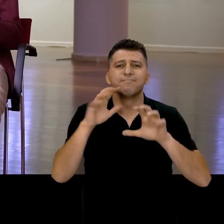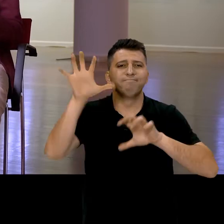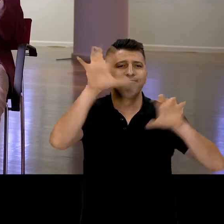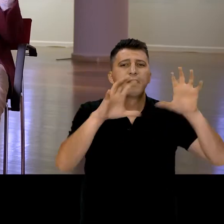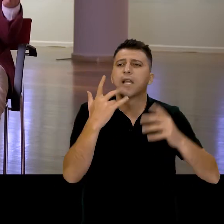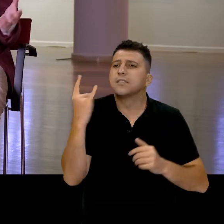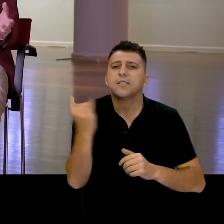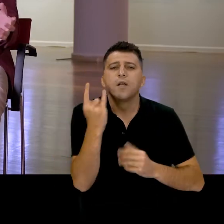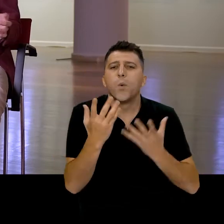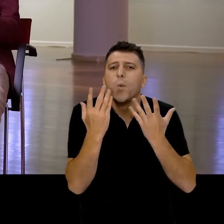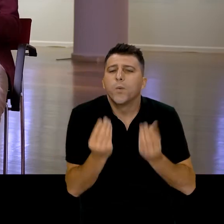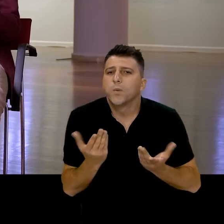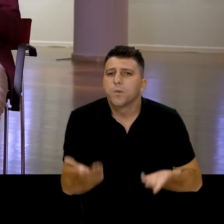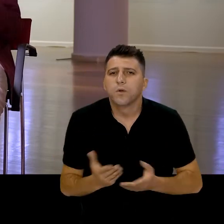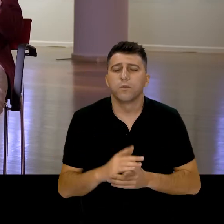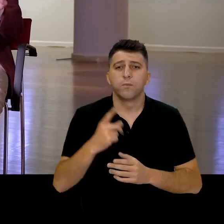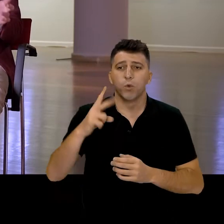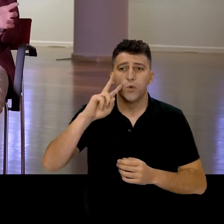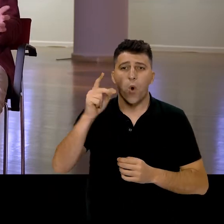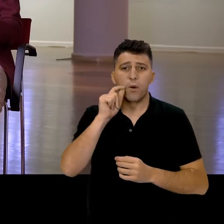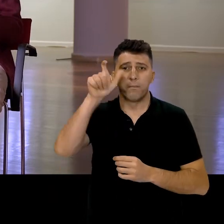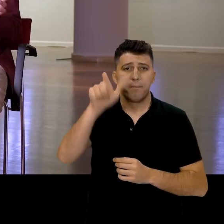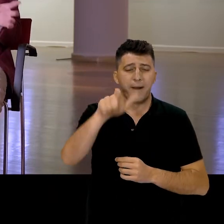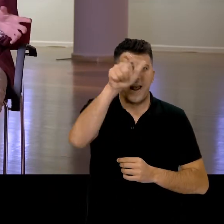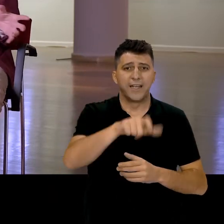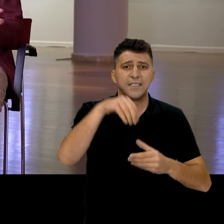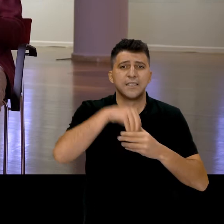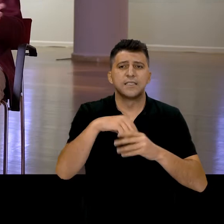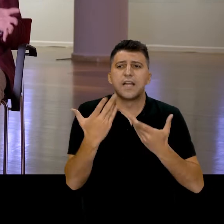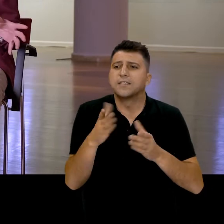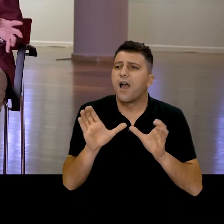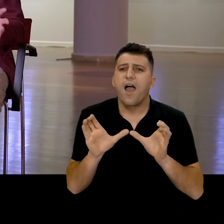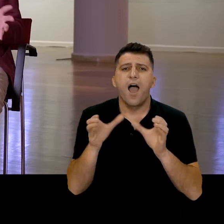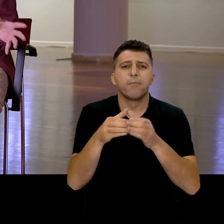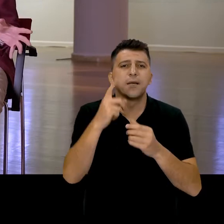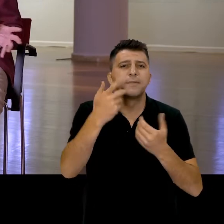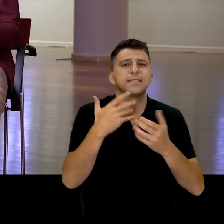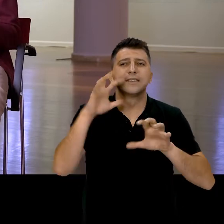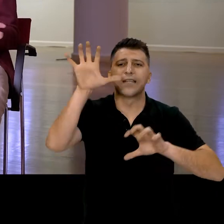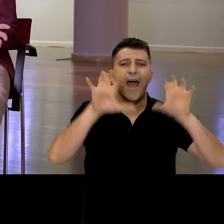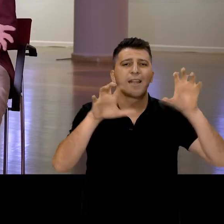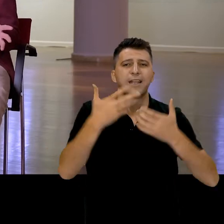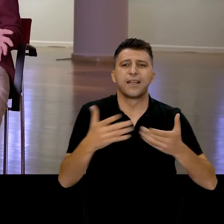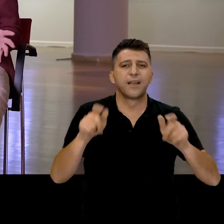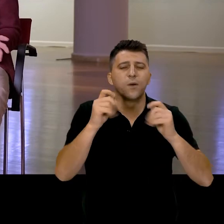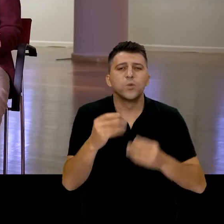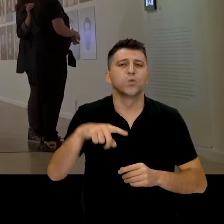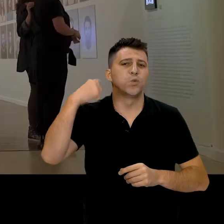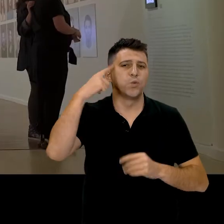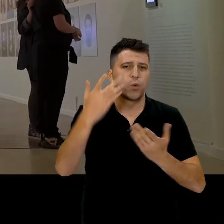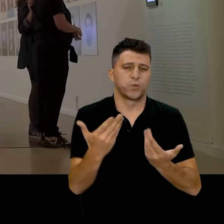Onu kör bireyler için nasıl kapsayıcı bir sergi yapılabilir? Onu düşünüyoruz